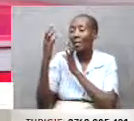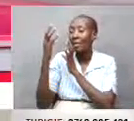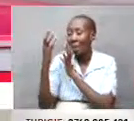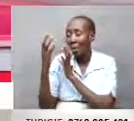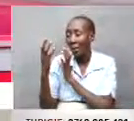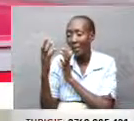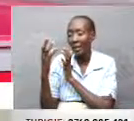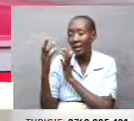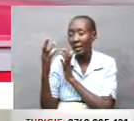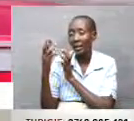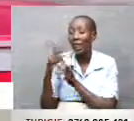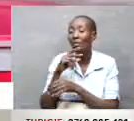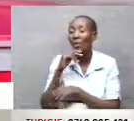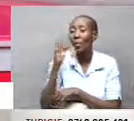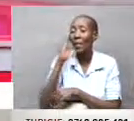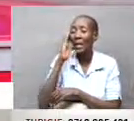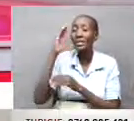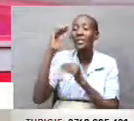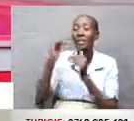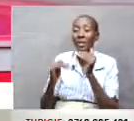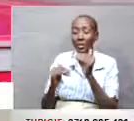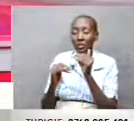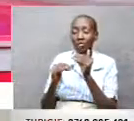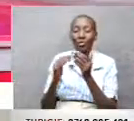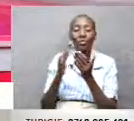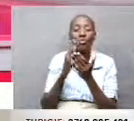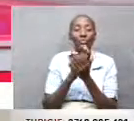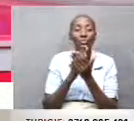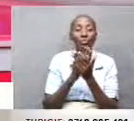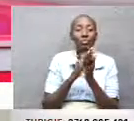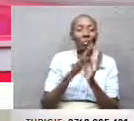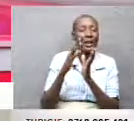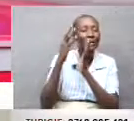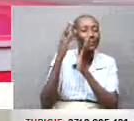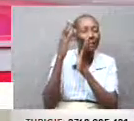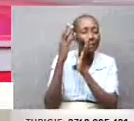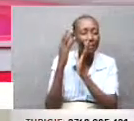wazazi sasa utakuwa umepunguzwa. Bila shaka utakuwa umewaondokea, maanake najua ni mzigo sana